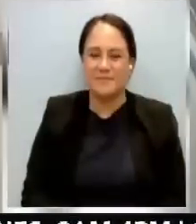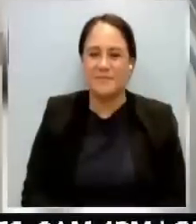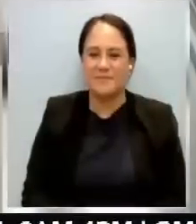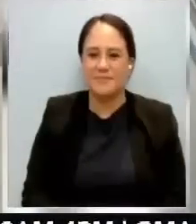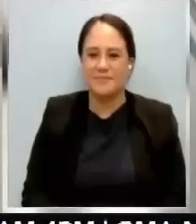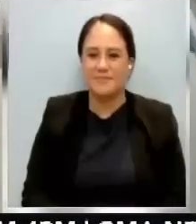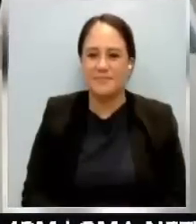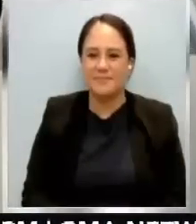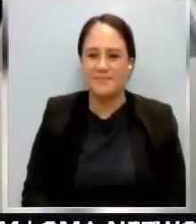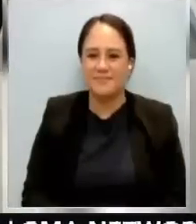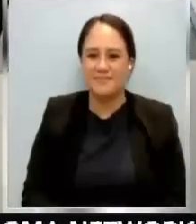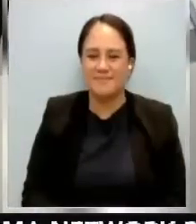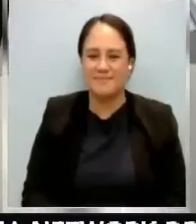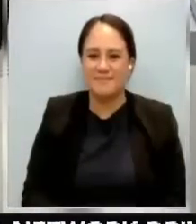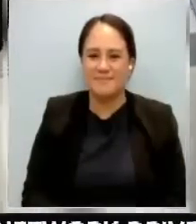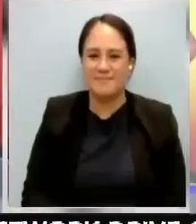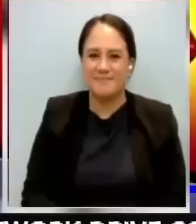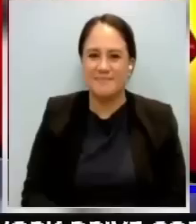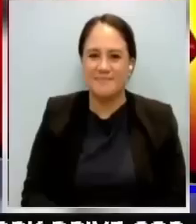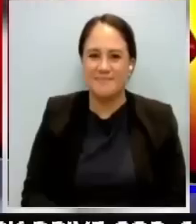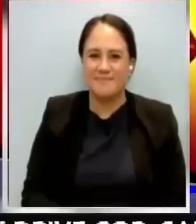oras.